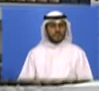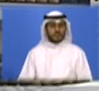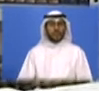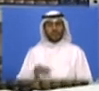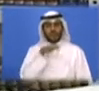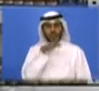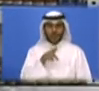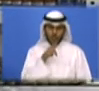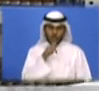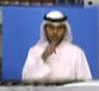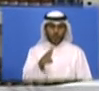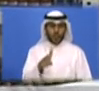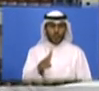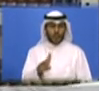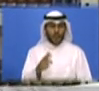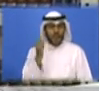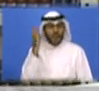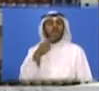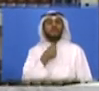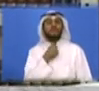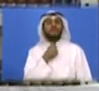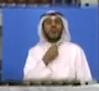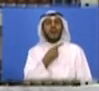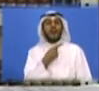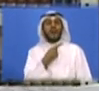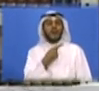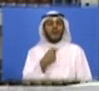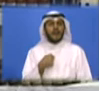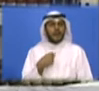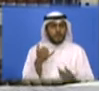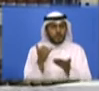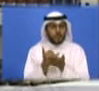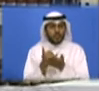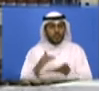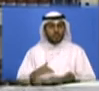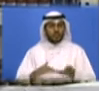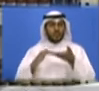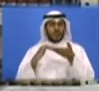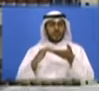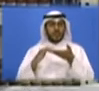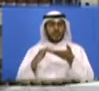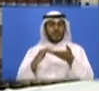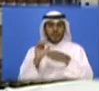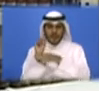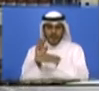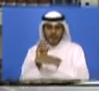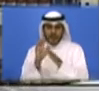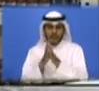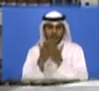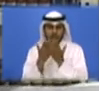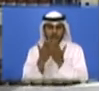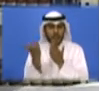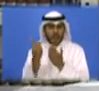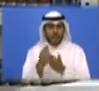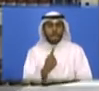الإسلامي فرع الجهراء عندهم مشروع المليون مصحف، وهو مشروع الحمد لله بدأنا به تقريبا